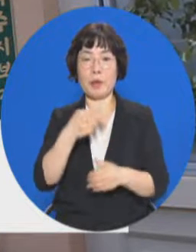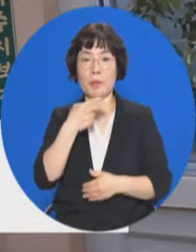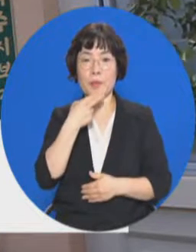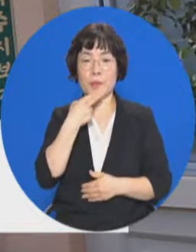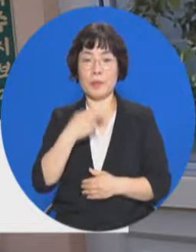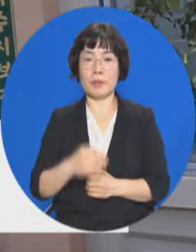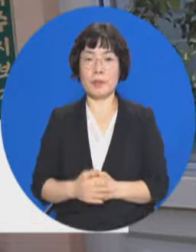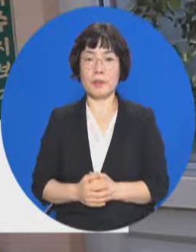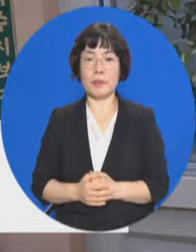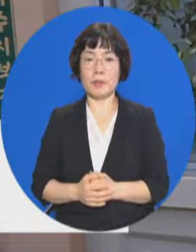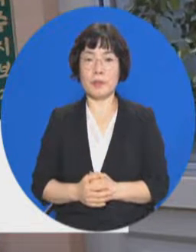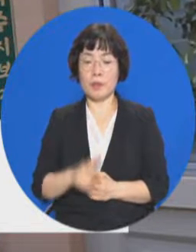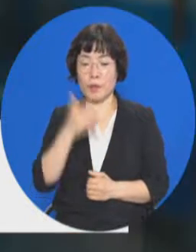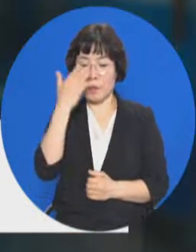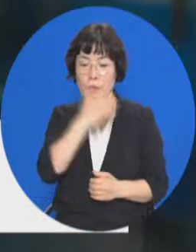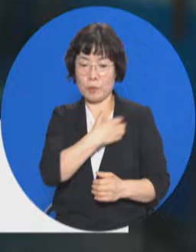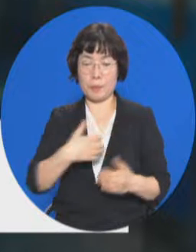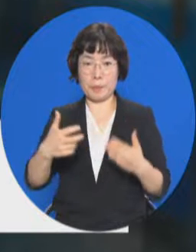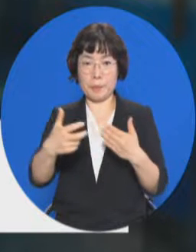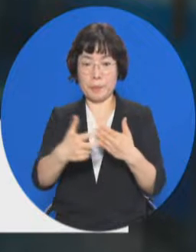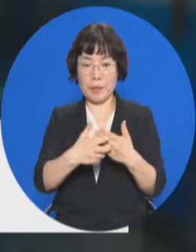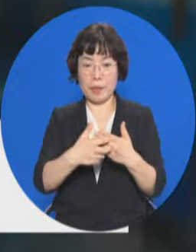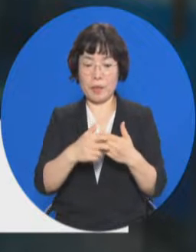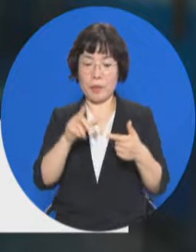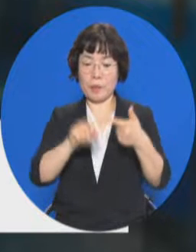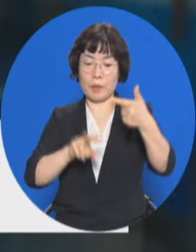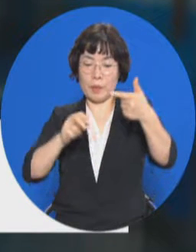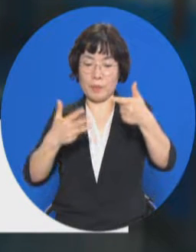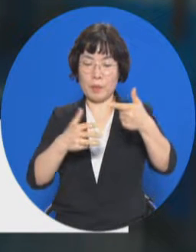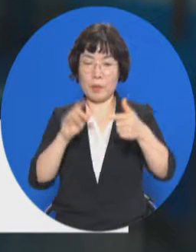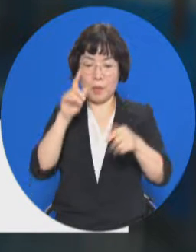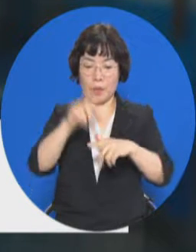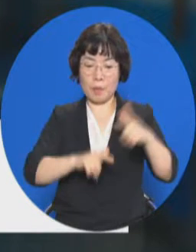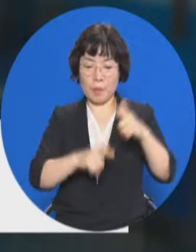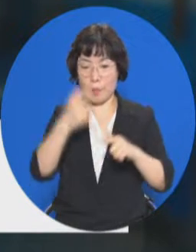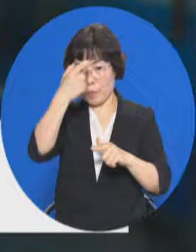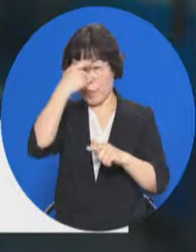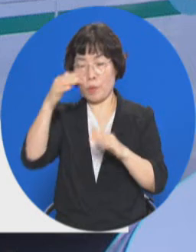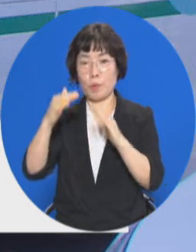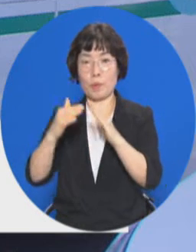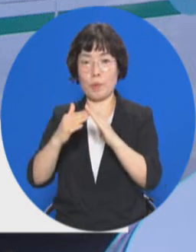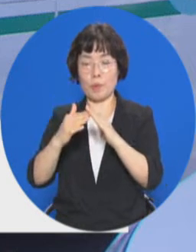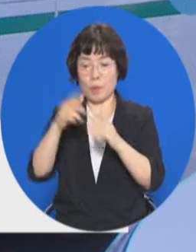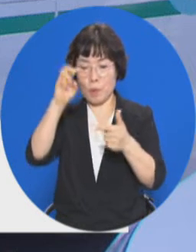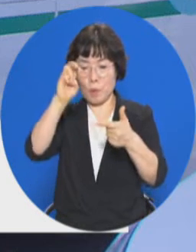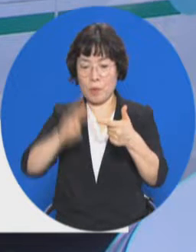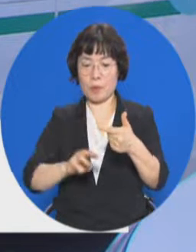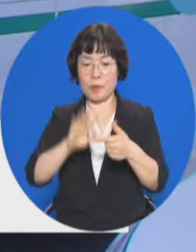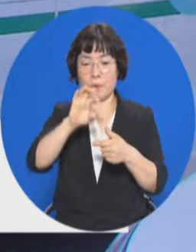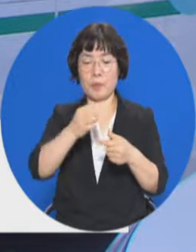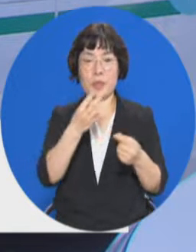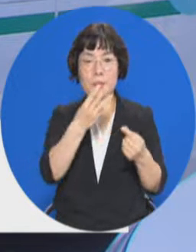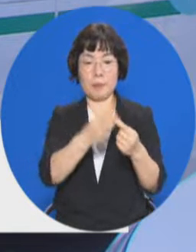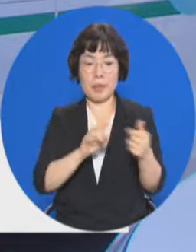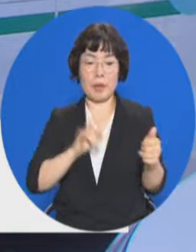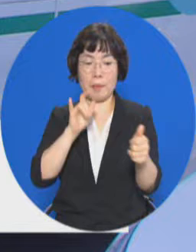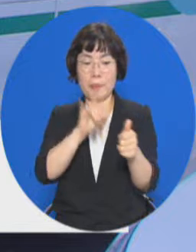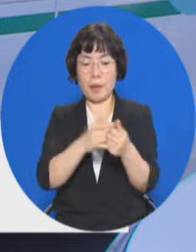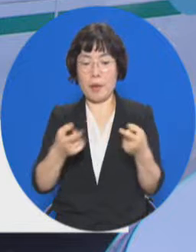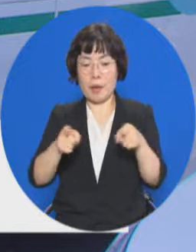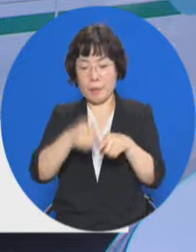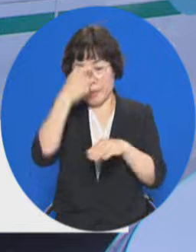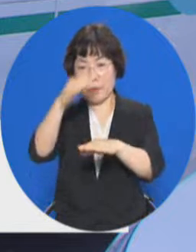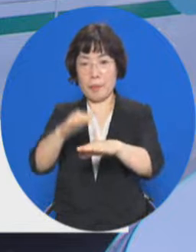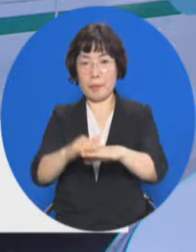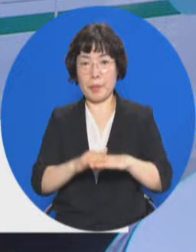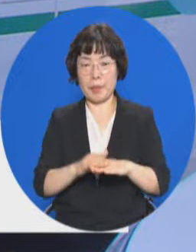받았습니다. 여수시 보건소는 지난 28일 목포에 있는 한 교회에서 광주 지역 43번째 확진자와 함께 예배를